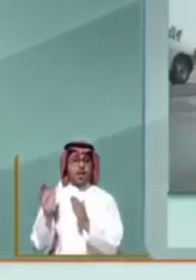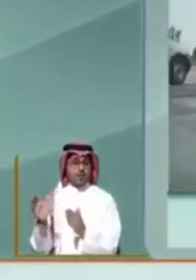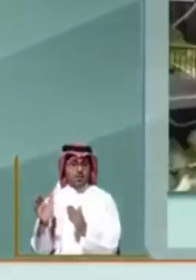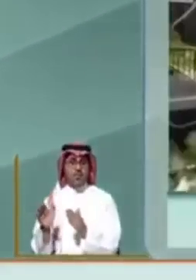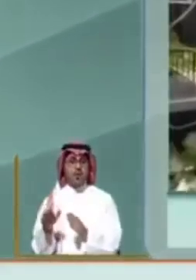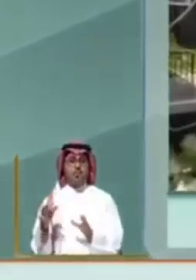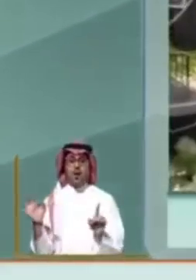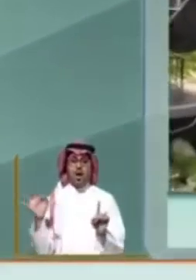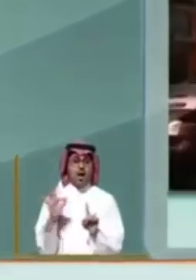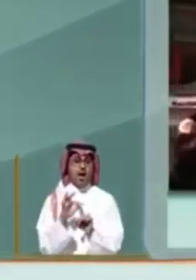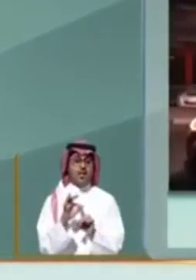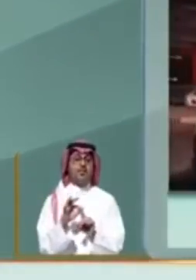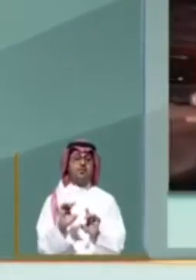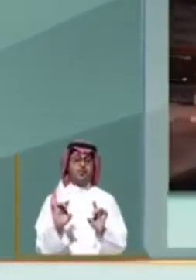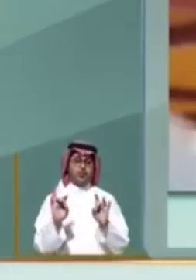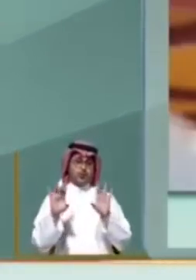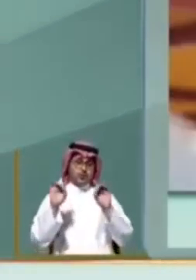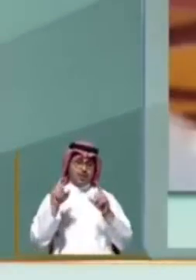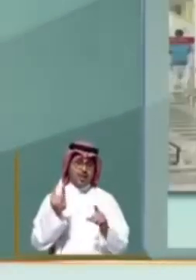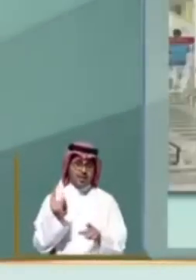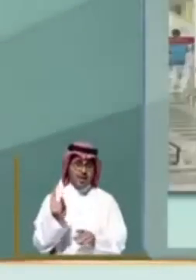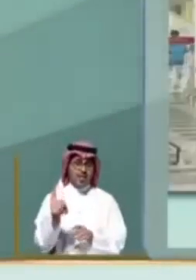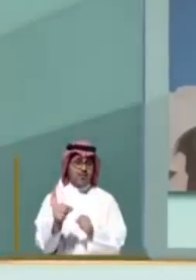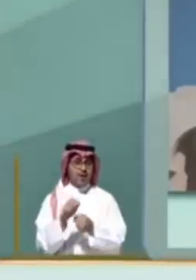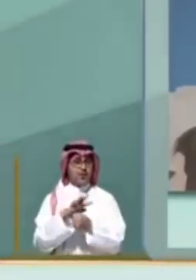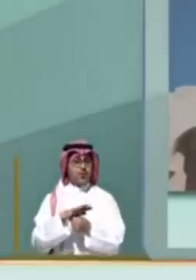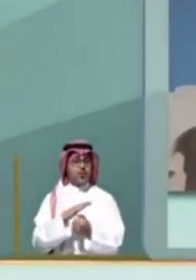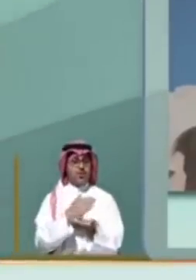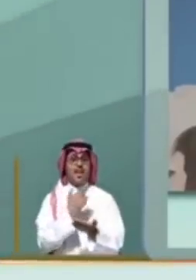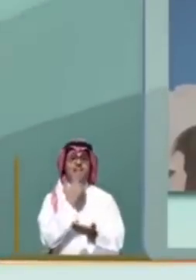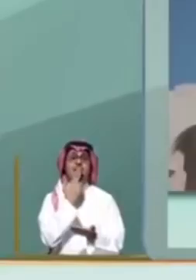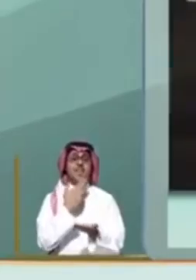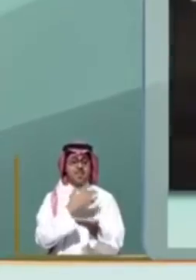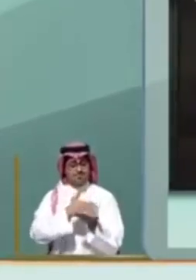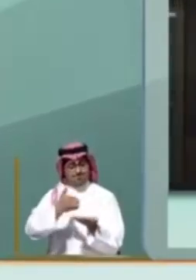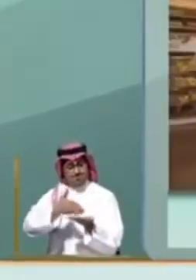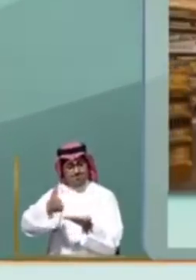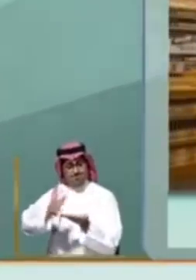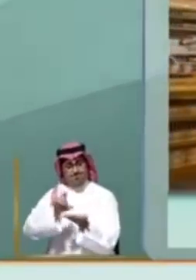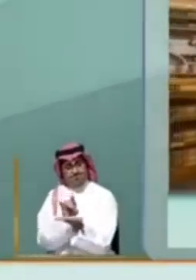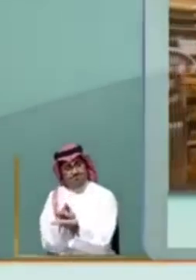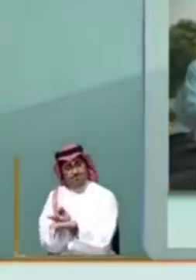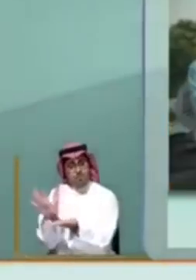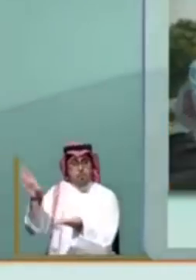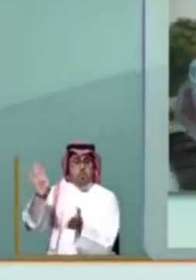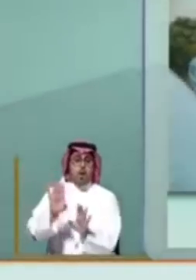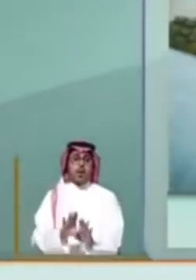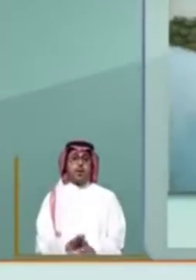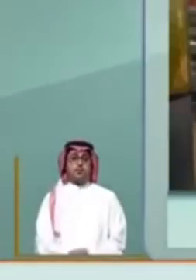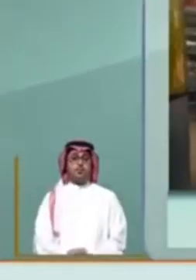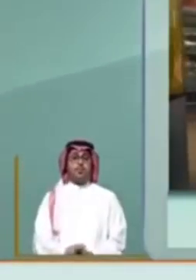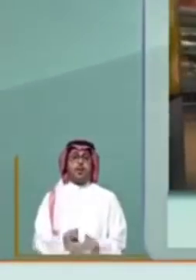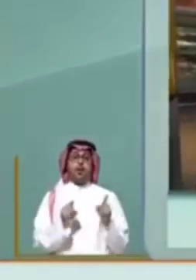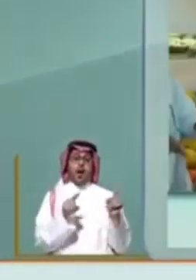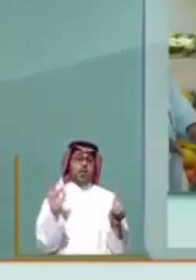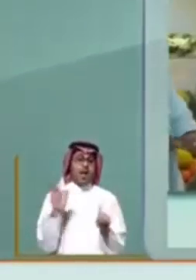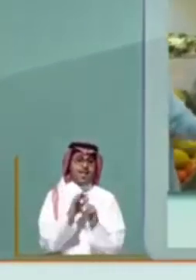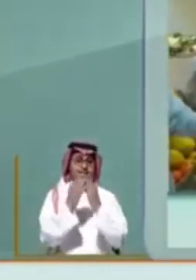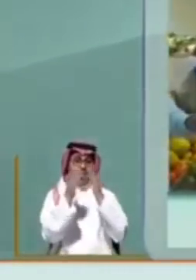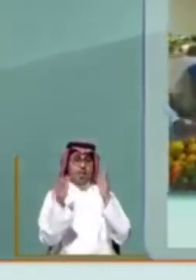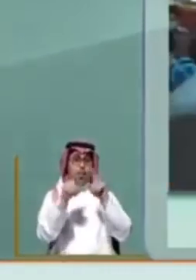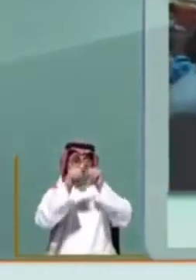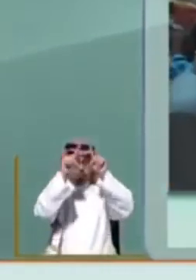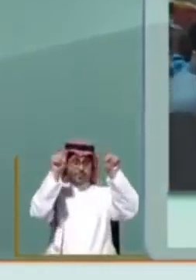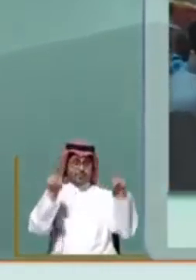عملية يعني إصلاحات على أسطح هذه المركبات. وبالتالي وضعنا هذه البوابة لتعقيم كافة